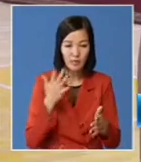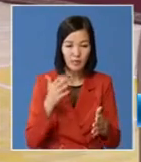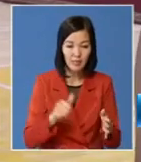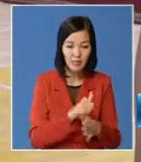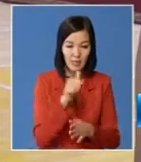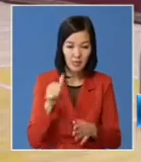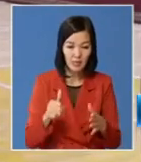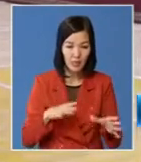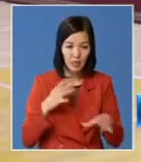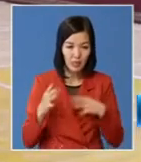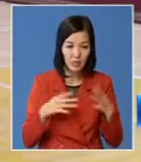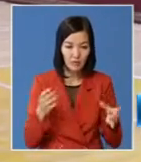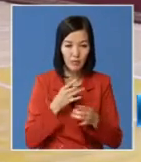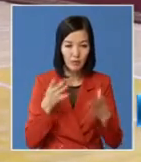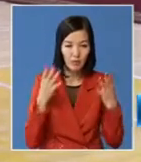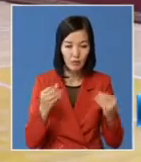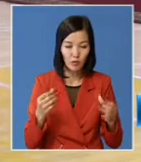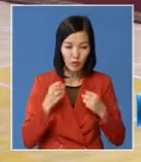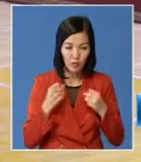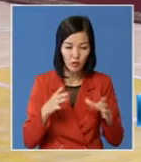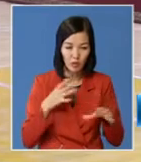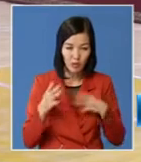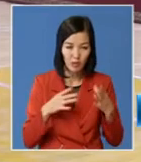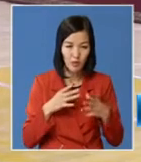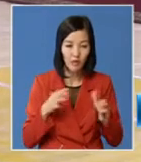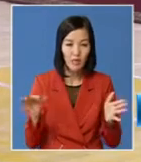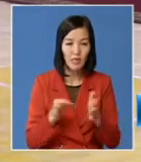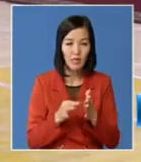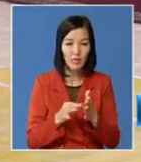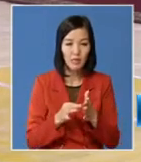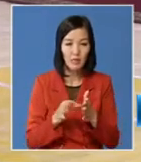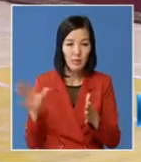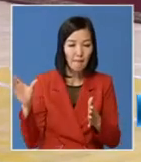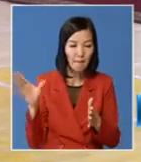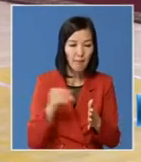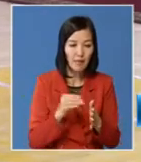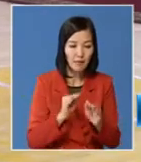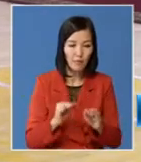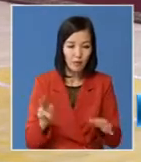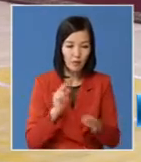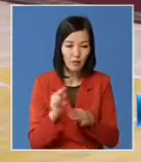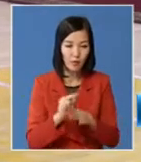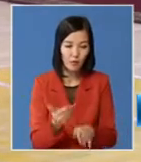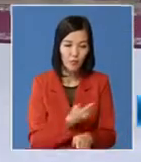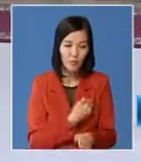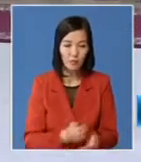тура келді. Мейрам күндерінде де спорт залда болдым. Ендігі мақсатым бар білгенімді шәкірттеріме үйретсем